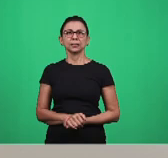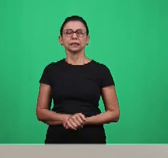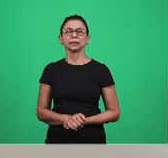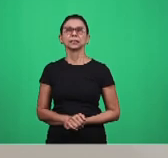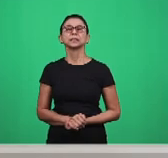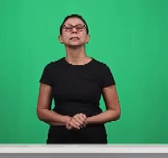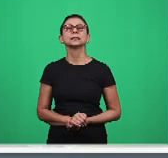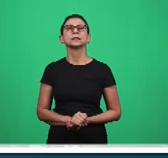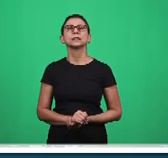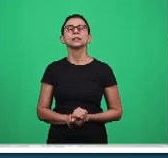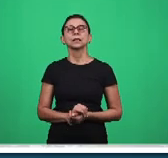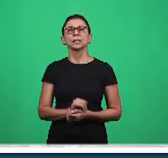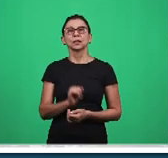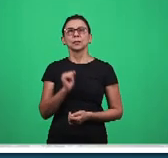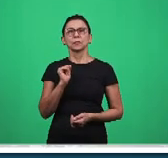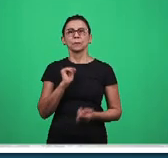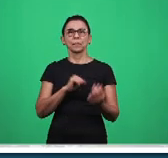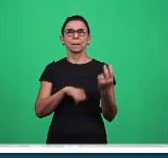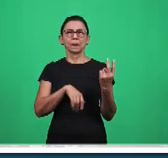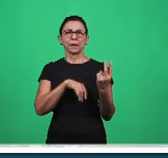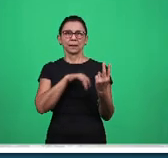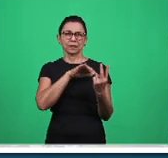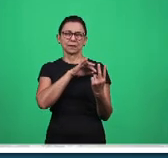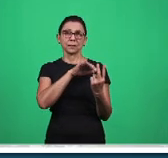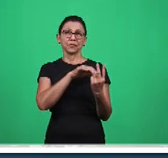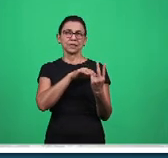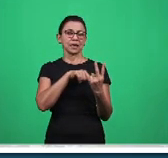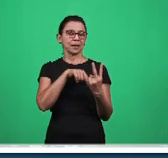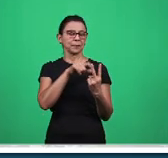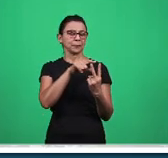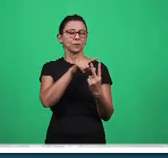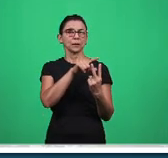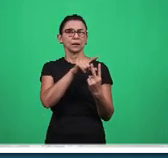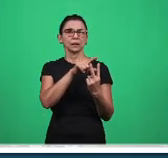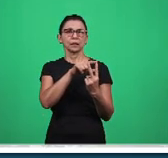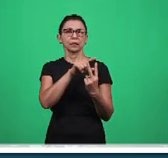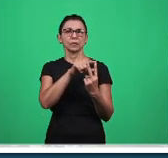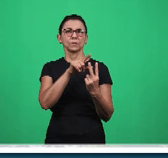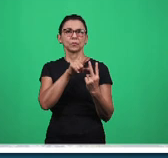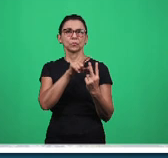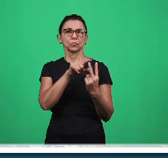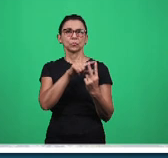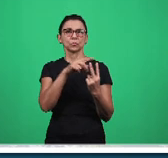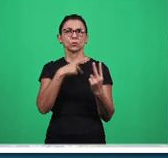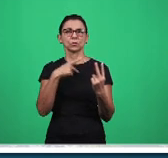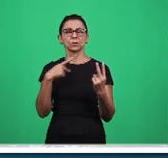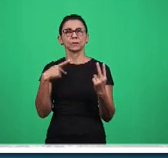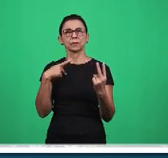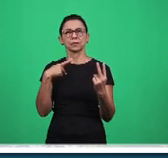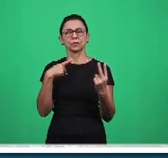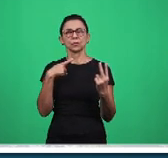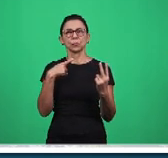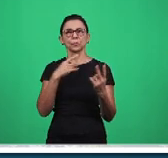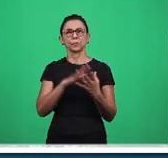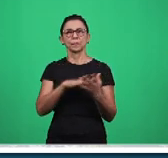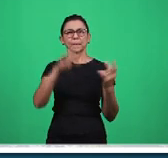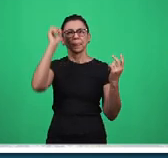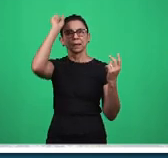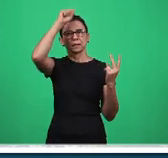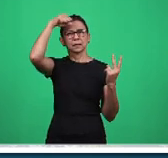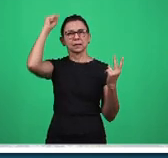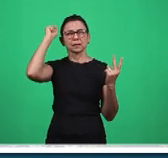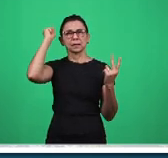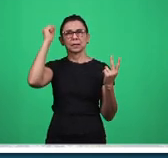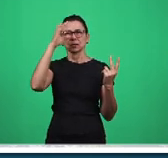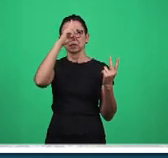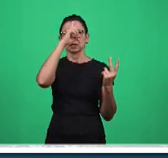Moreira nous ont laissé. En lisant le texte dans le livre de la Genèse, le texte de la parole de Dieu, chapitre